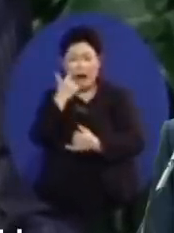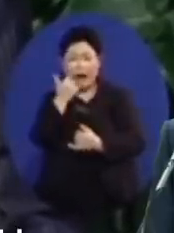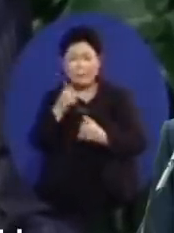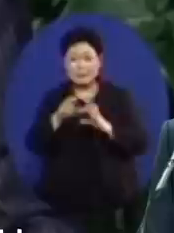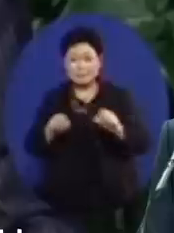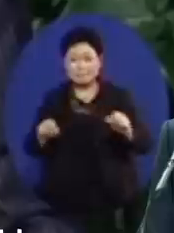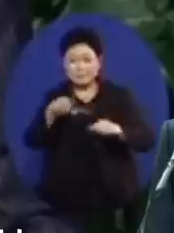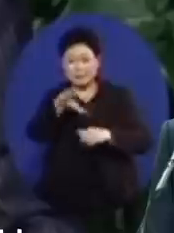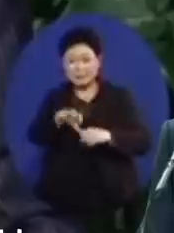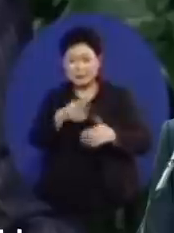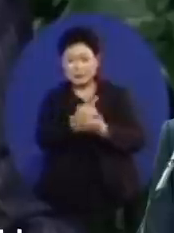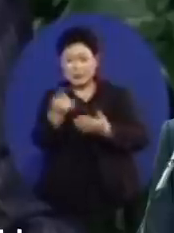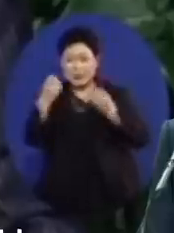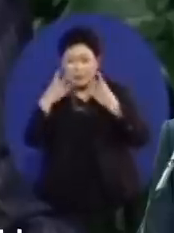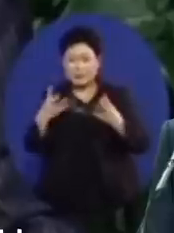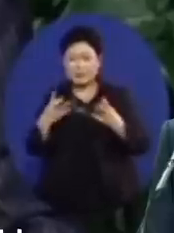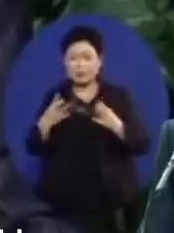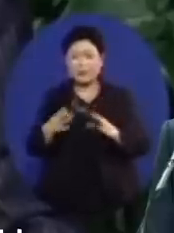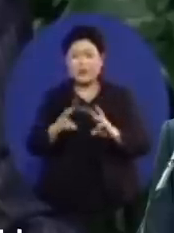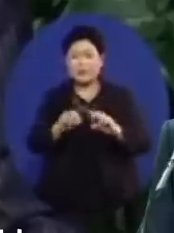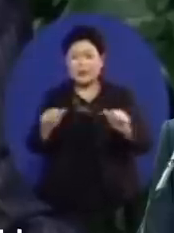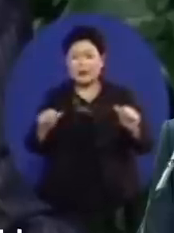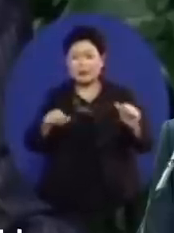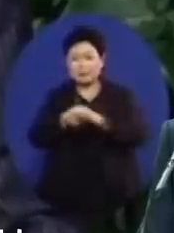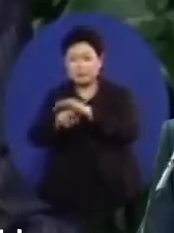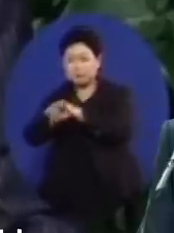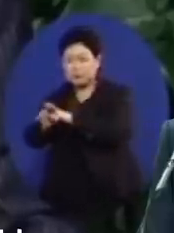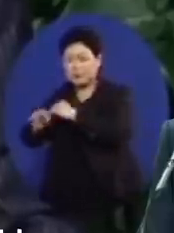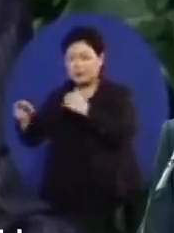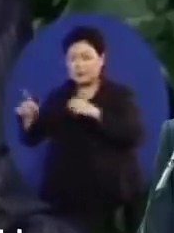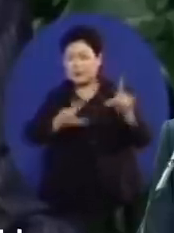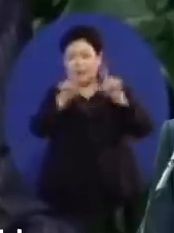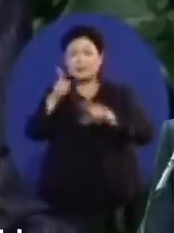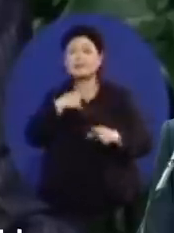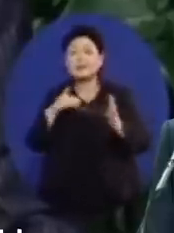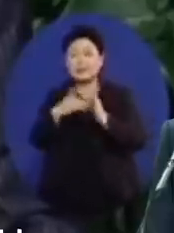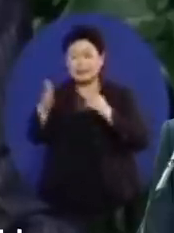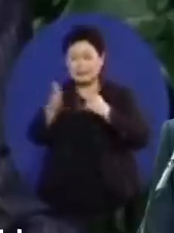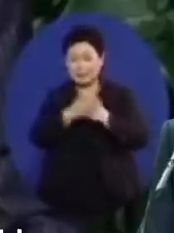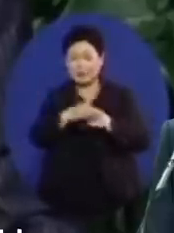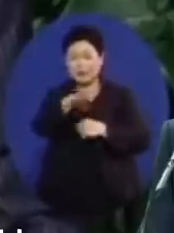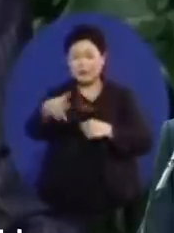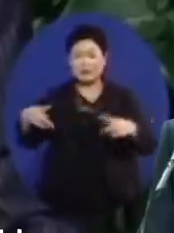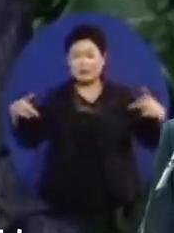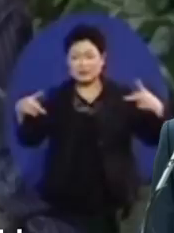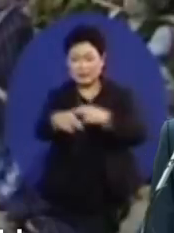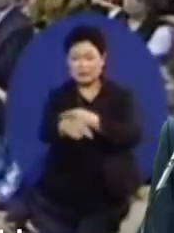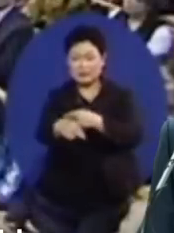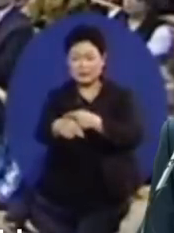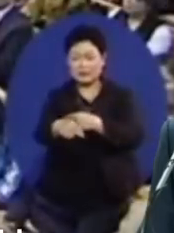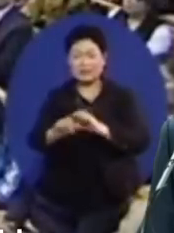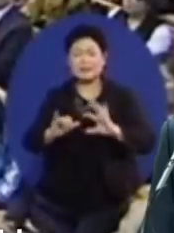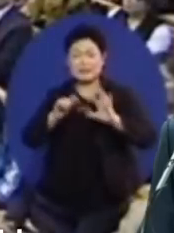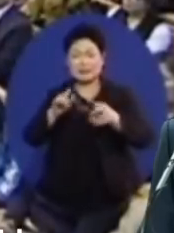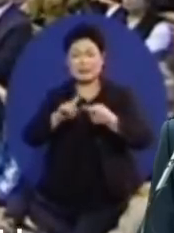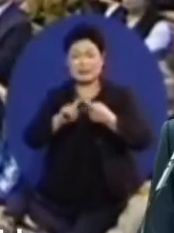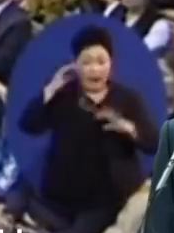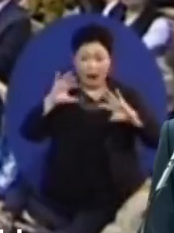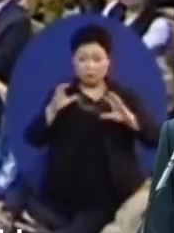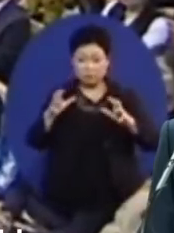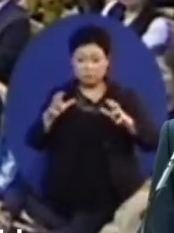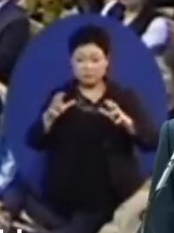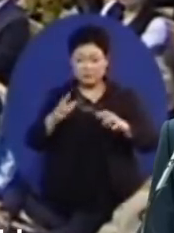새로운 땅으로 피란댕기면서 살았기 때문에 우리는 단절의 세대를 맛본 우리들인